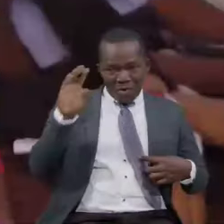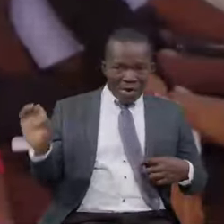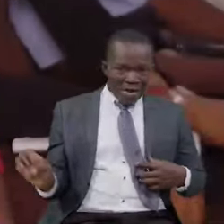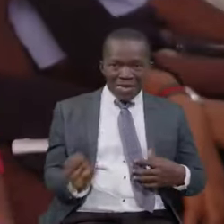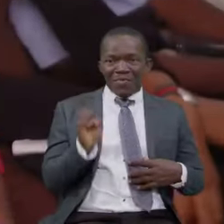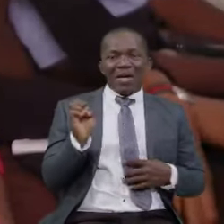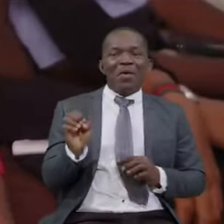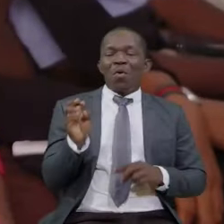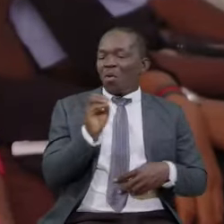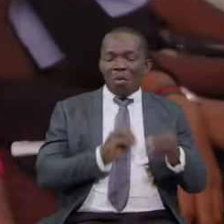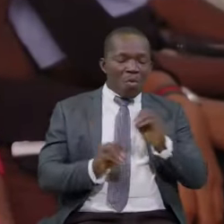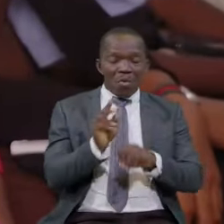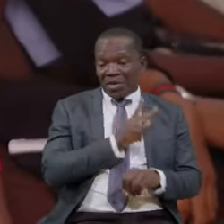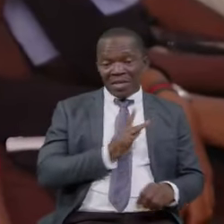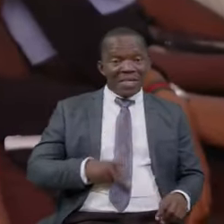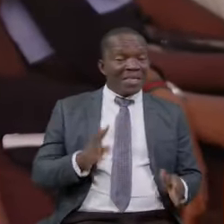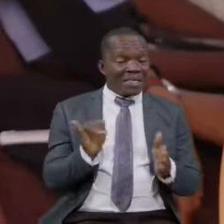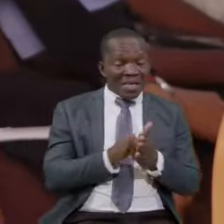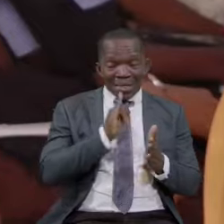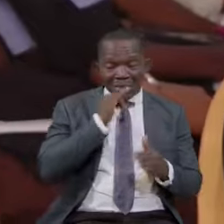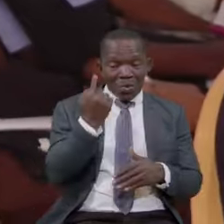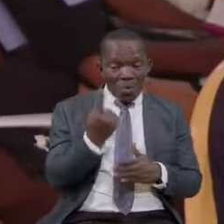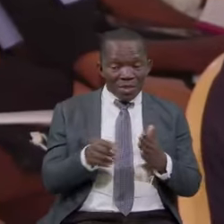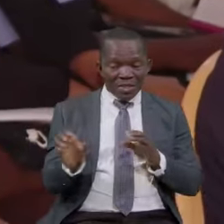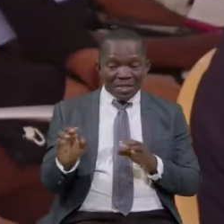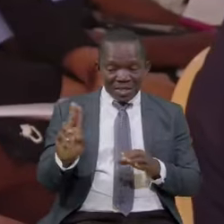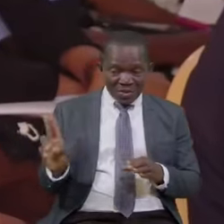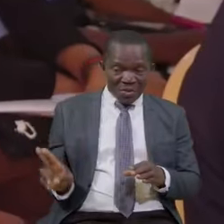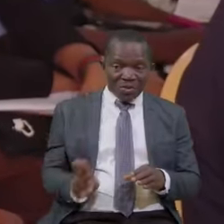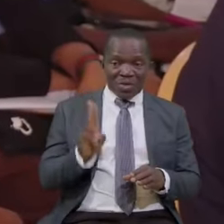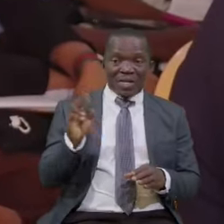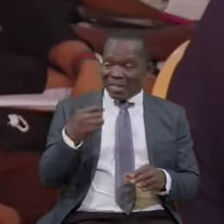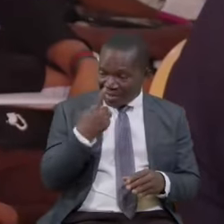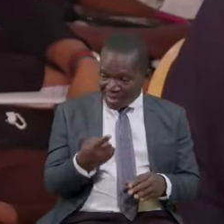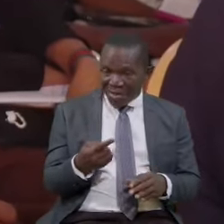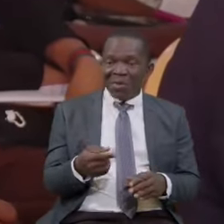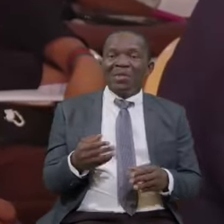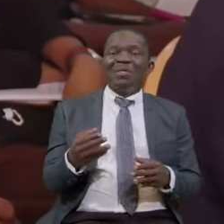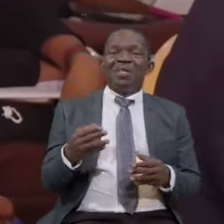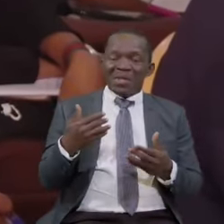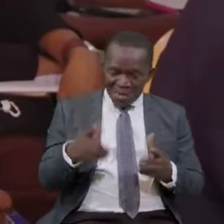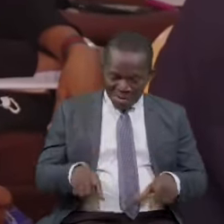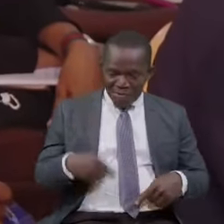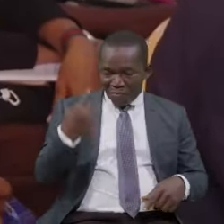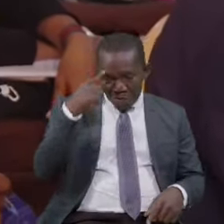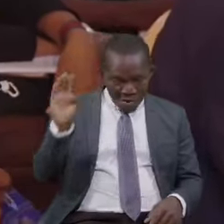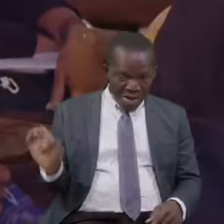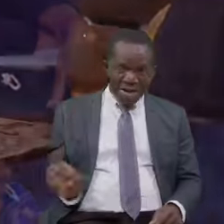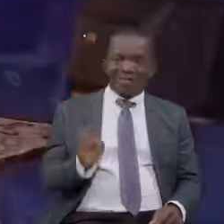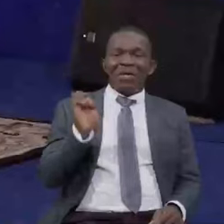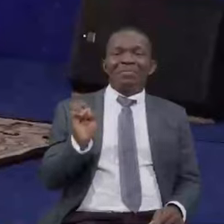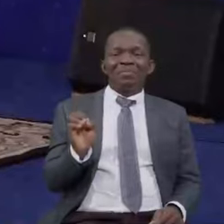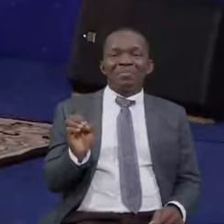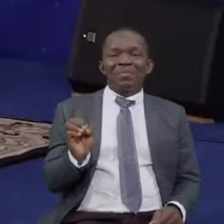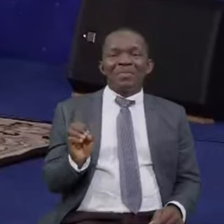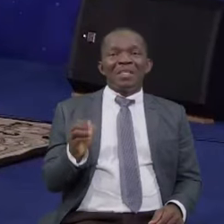hein ça c'est la chose normale qu'on leur dit et c'est ce qu'il vous voulit entendre mon Dieu a envoyé son ange